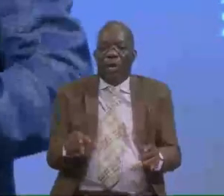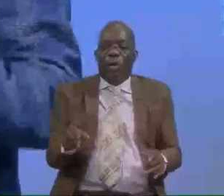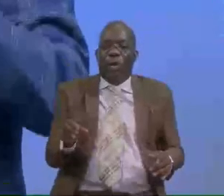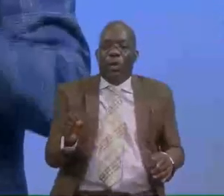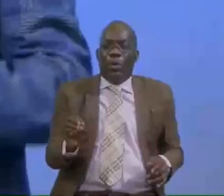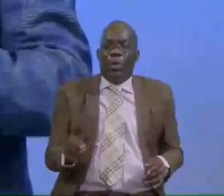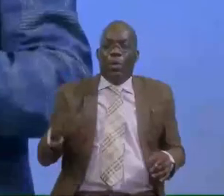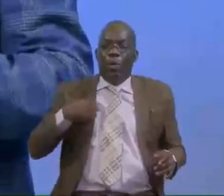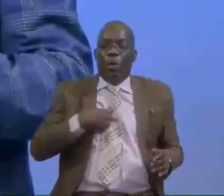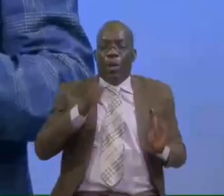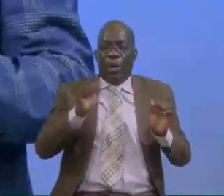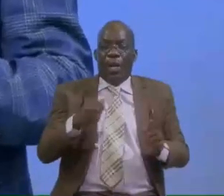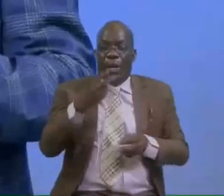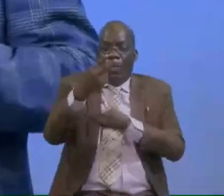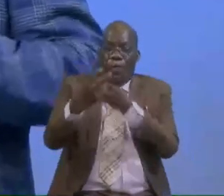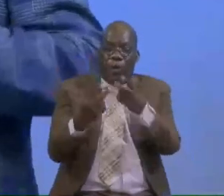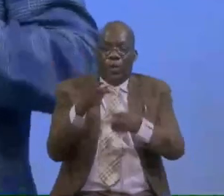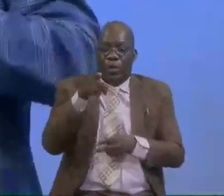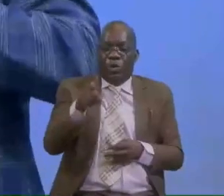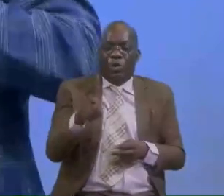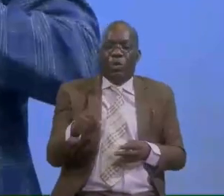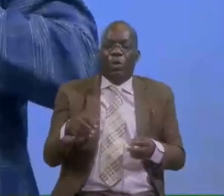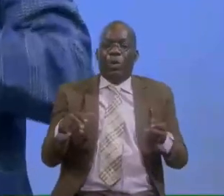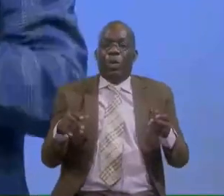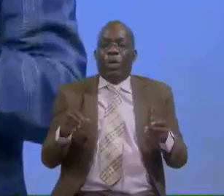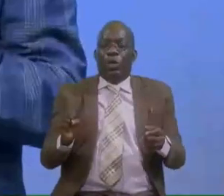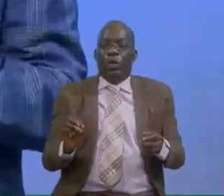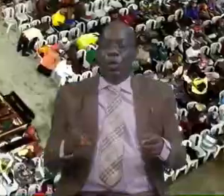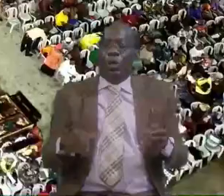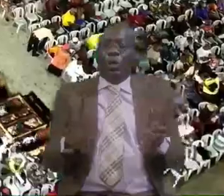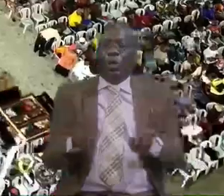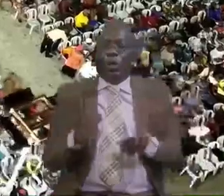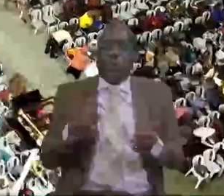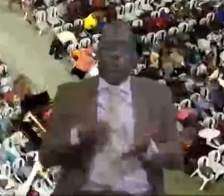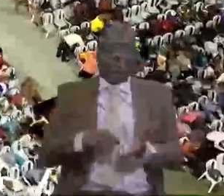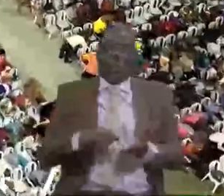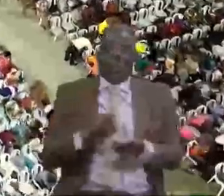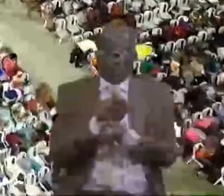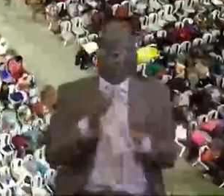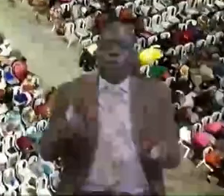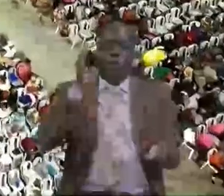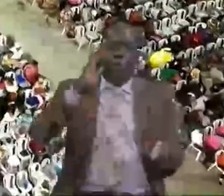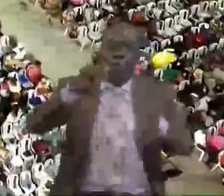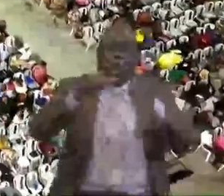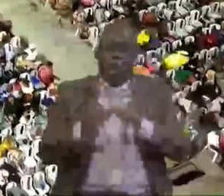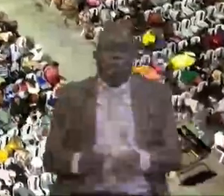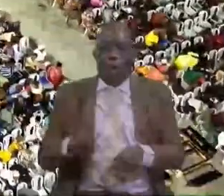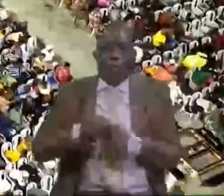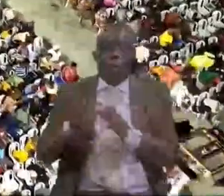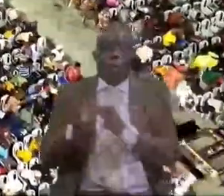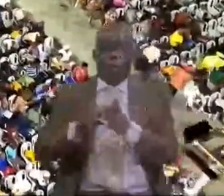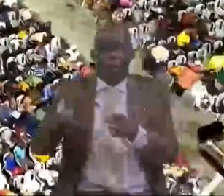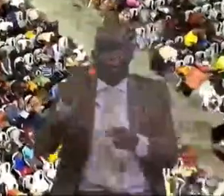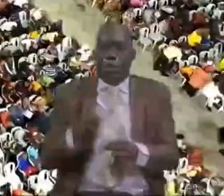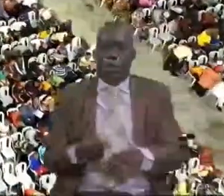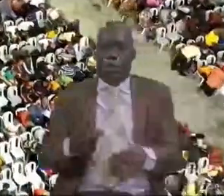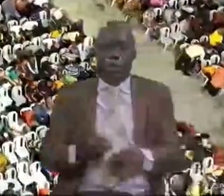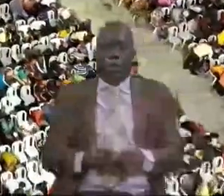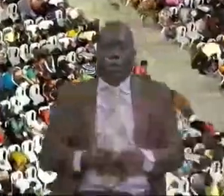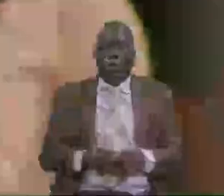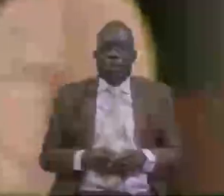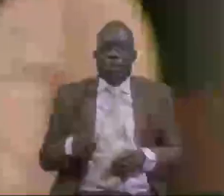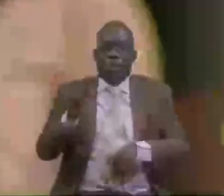puissions vous suivre. Pour que ce salut puisse demeurer au nom de Jésus. Vous n'avez